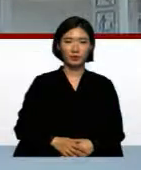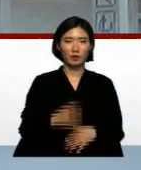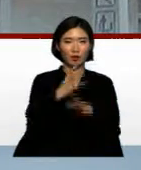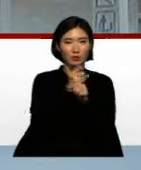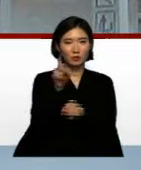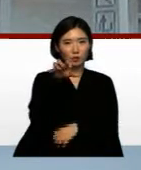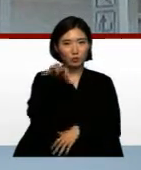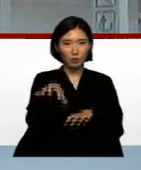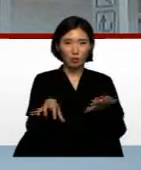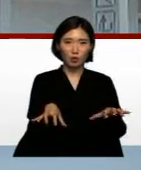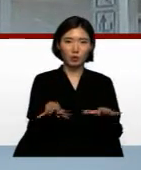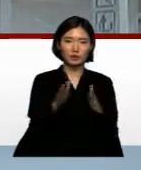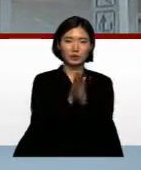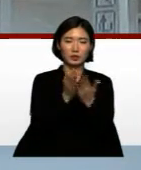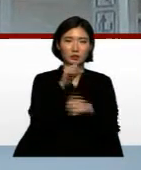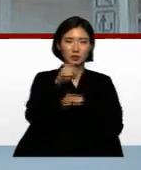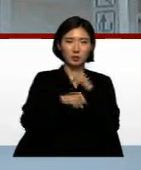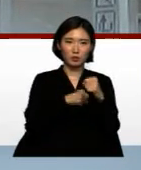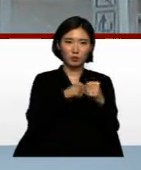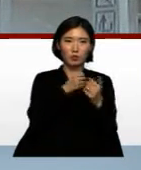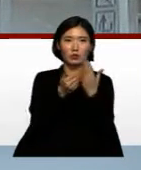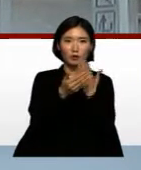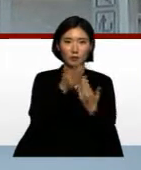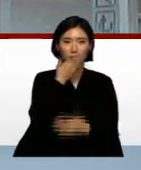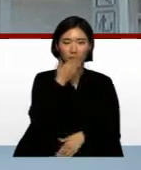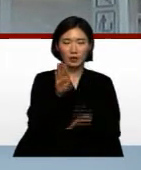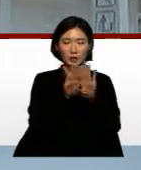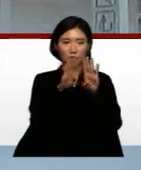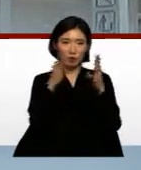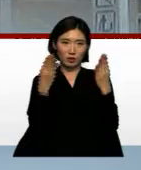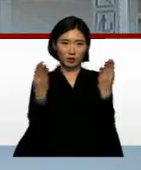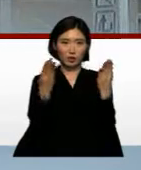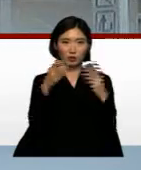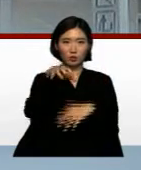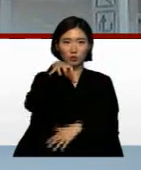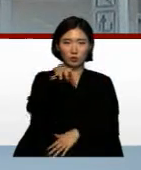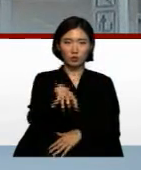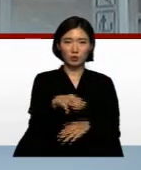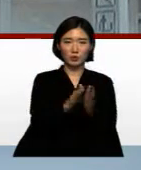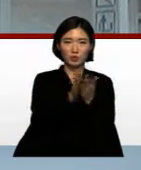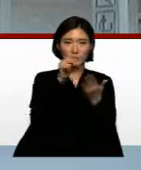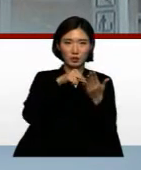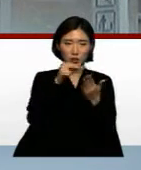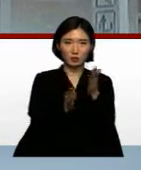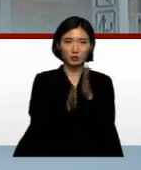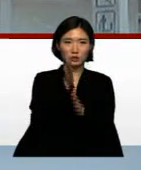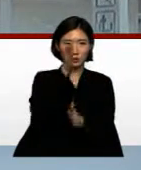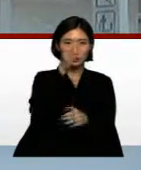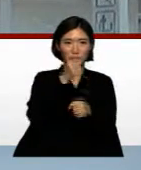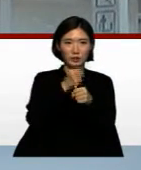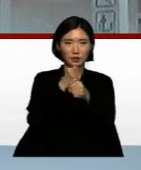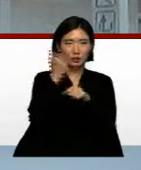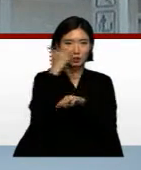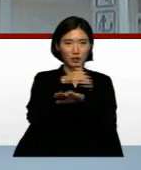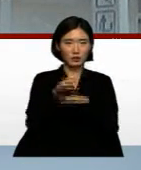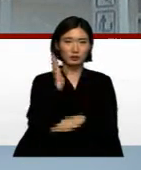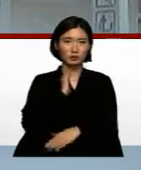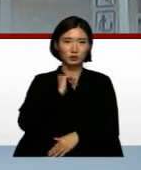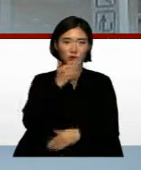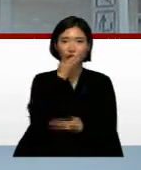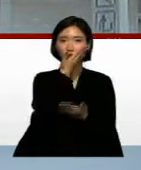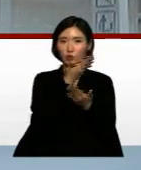언제 어디서나 책을 자유롭게 접할 수 있도록 한 열린 문고. 책 읽는 도시를 만들겠다는 의정부시의 중점